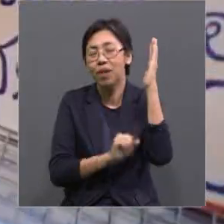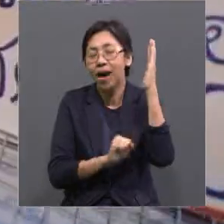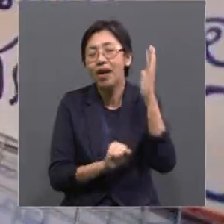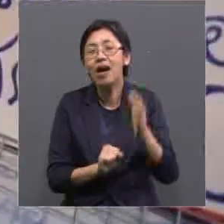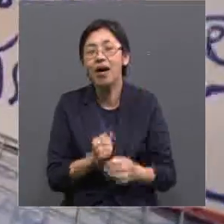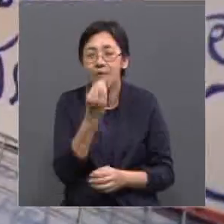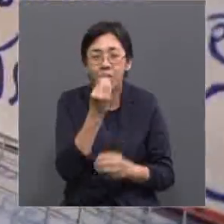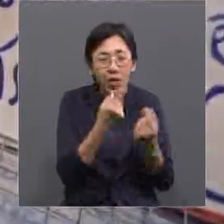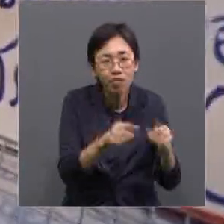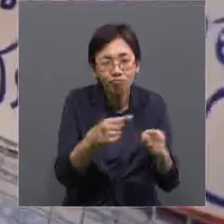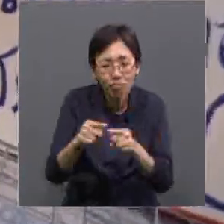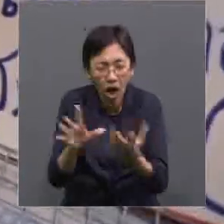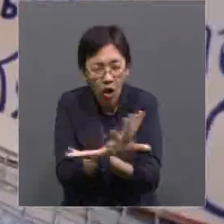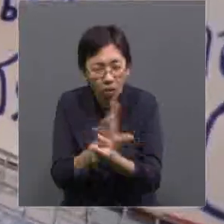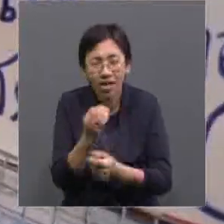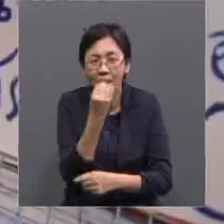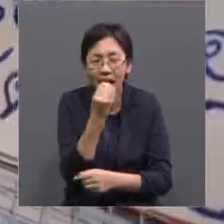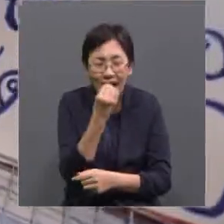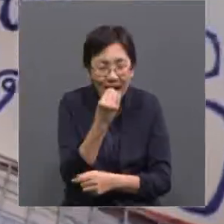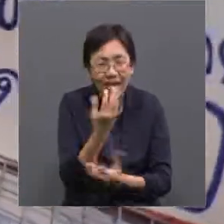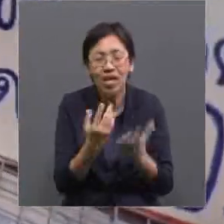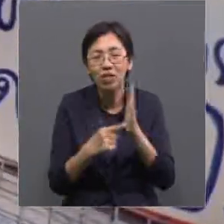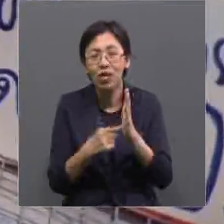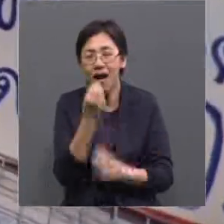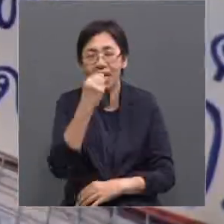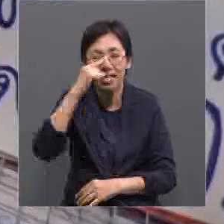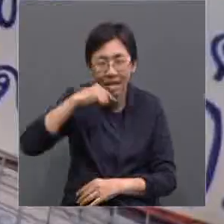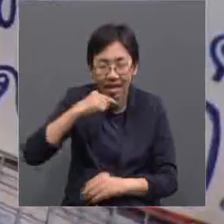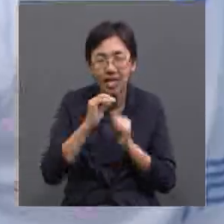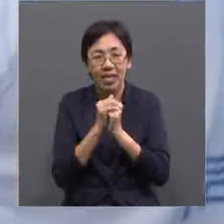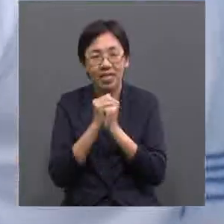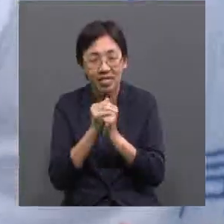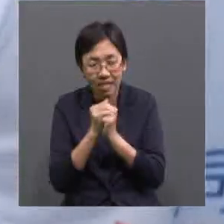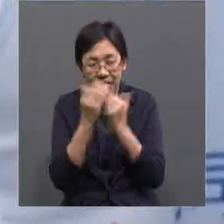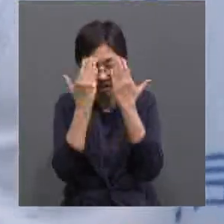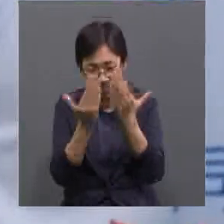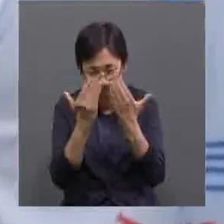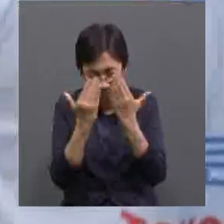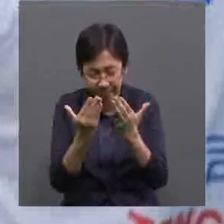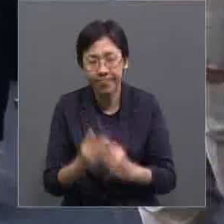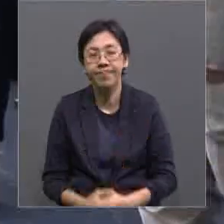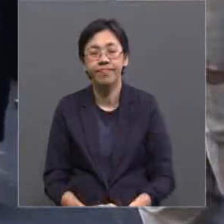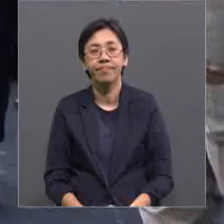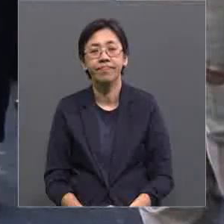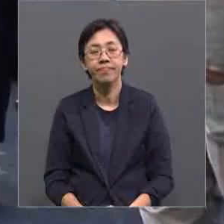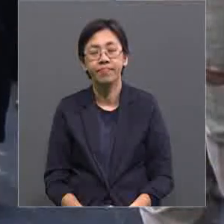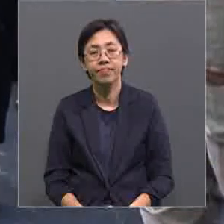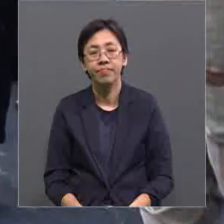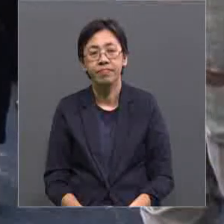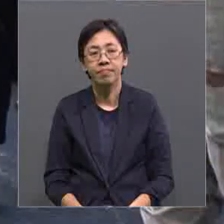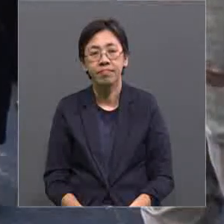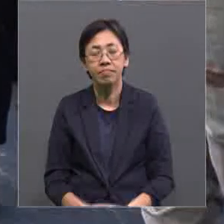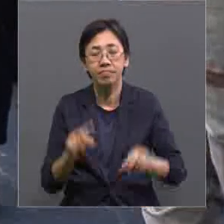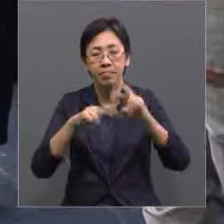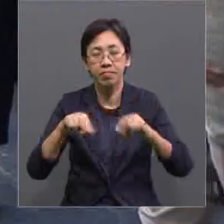มีความหลากหลายของวัฒนธรรมด้านอาหารไม่ว่าจะเป็นอาหารไทยอาหารจีนและมุสลิมค่ะขณะเดียวกันค่ะในส่วนของการรักษ